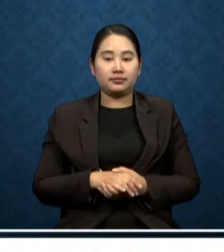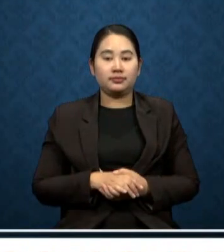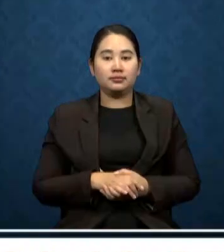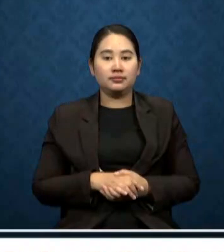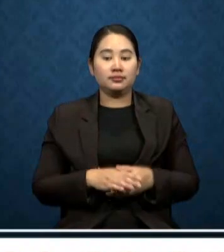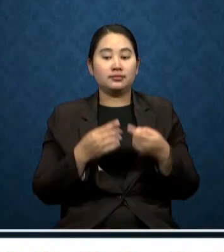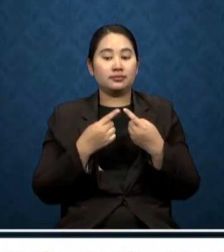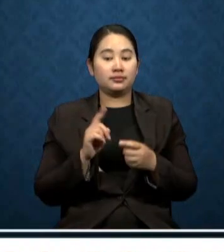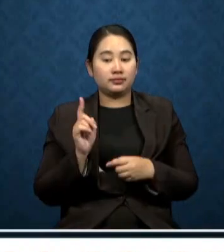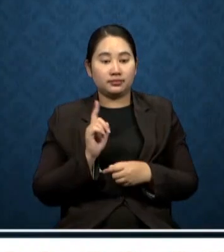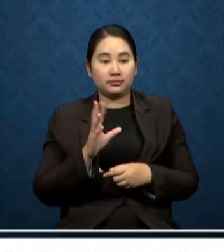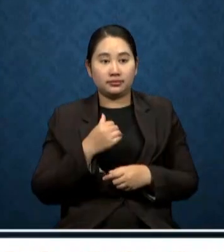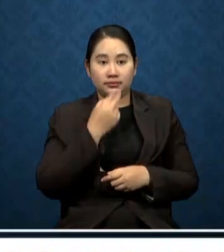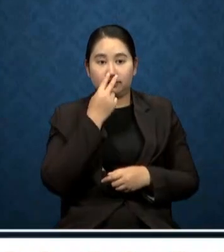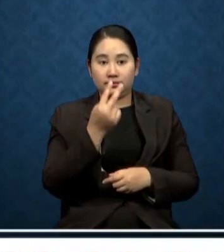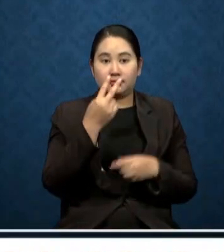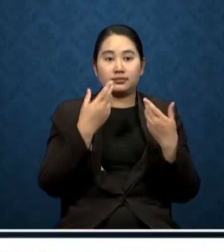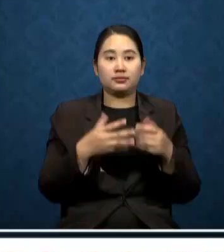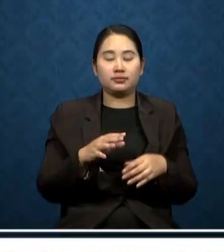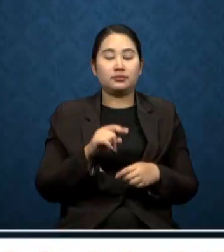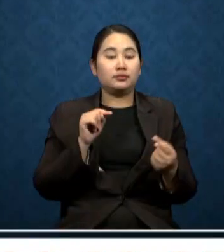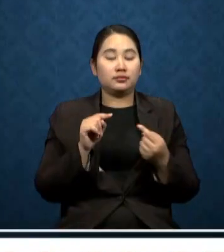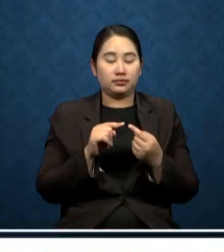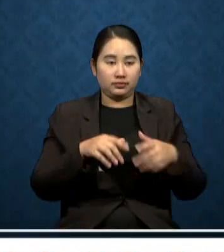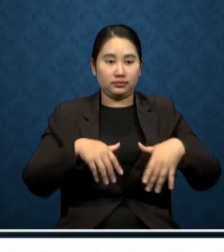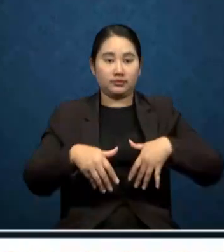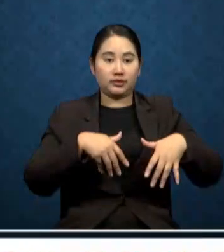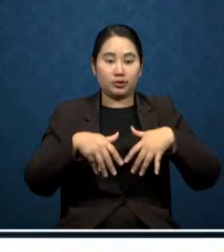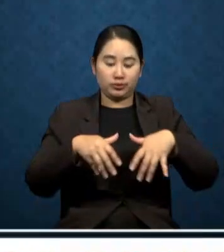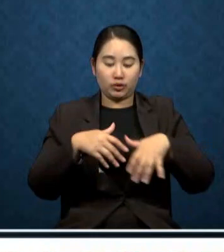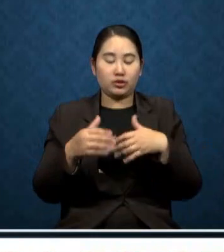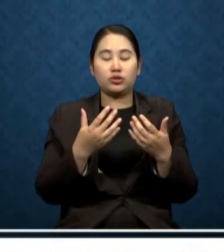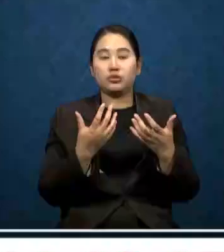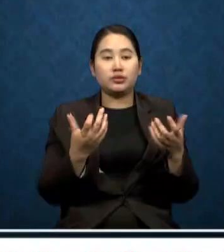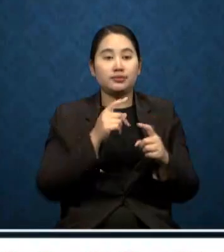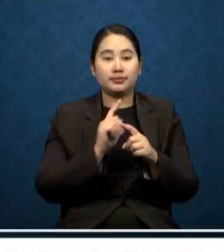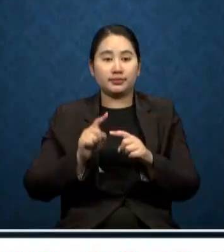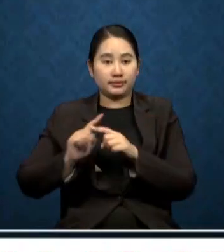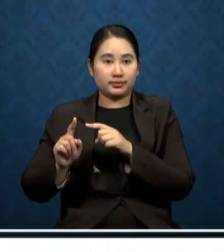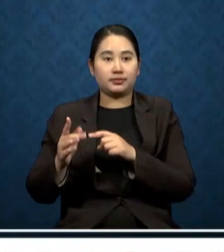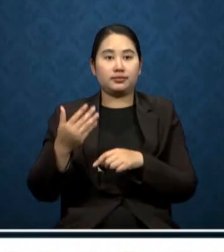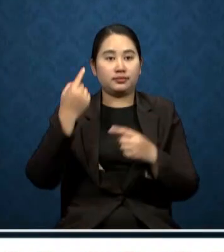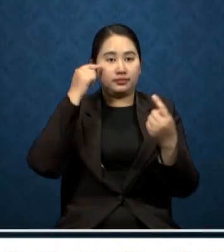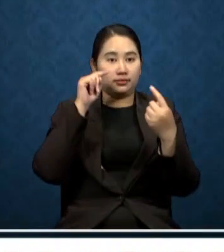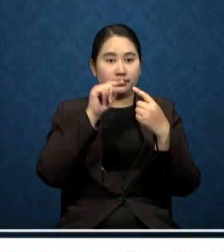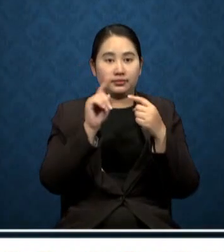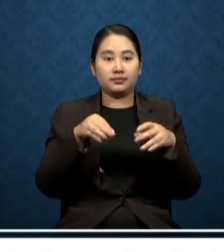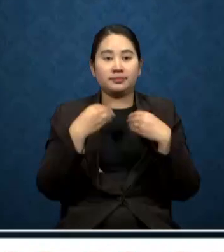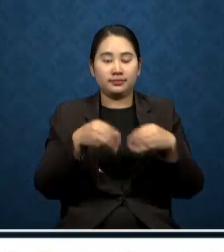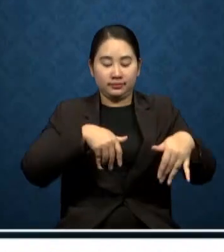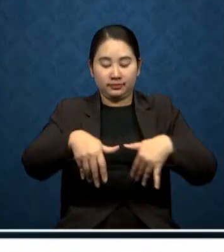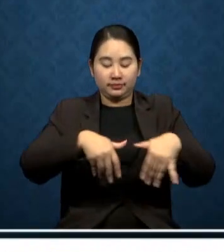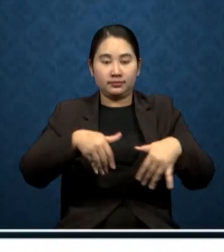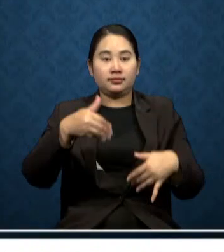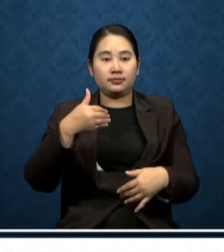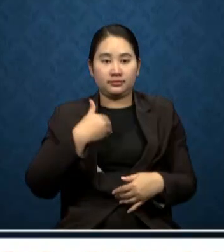ากฏว่าพอเราไปดูแล้วิศาคิภาสัคมมีหลายอย่างที่มีวศสสมคเพื่จะทำให้กับพี่น้ปทาชน